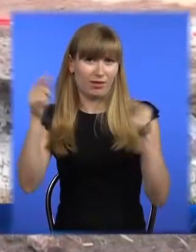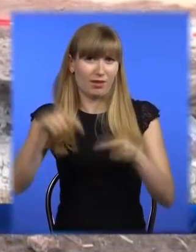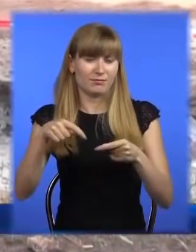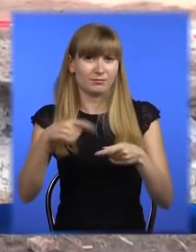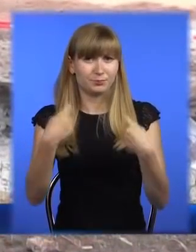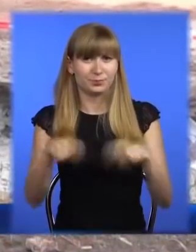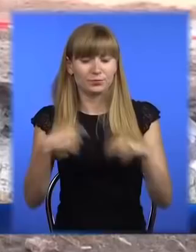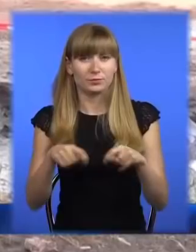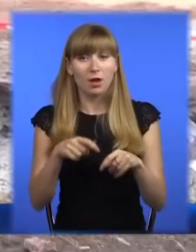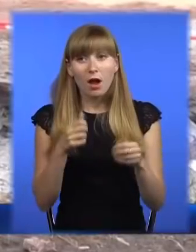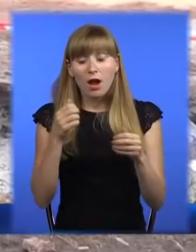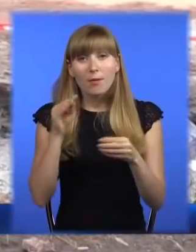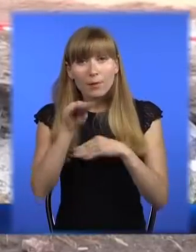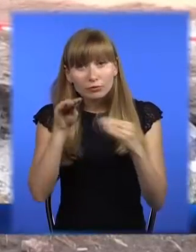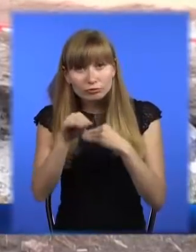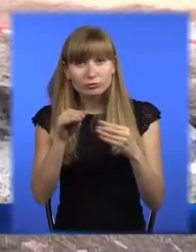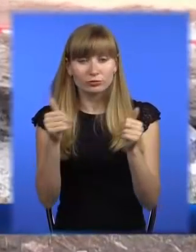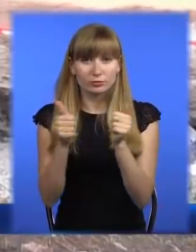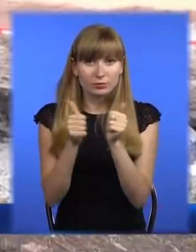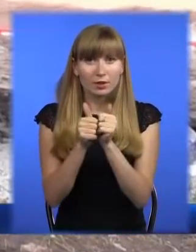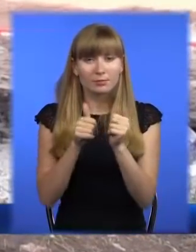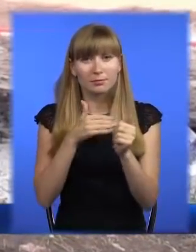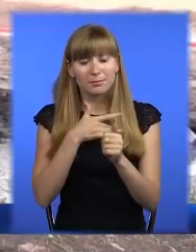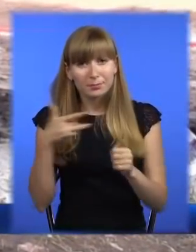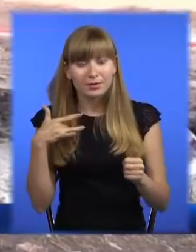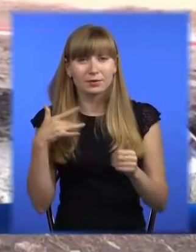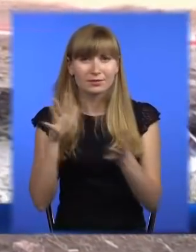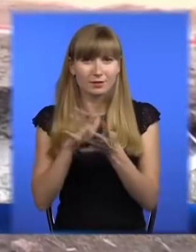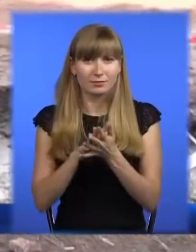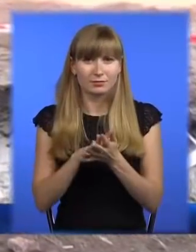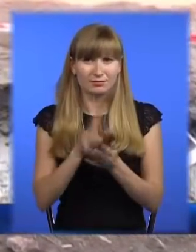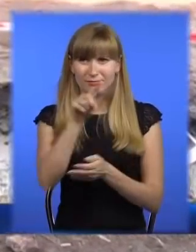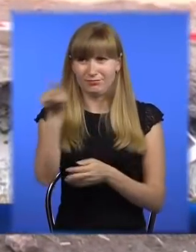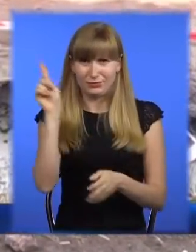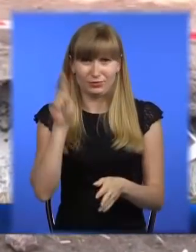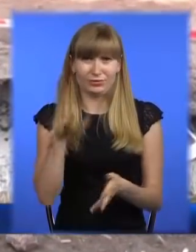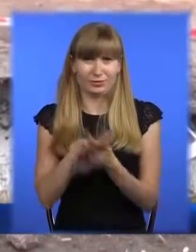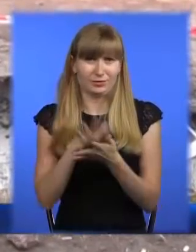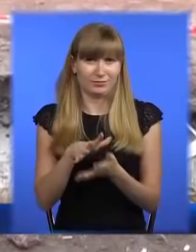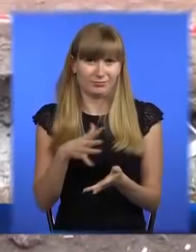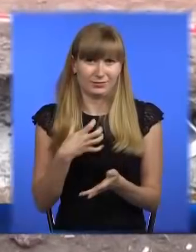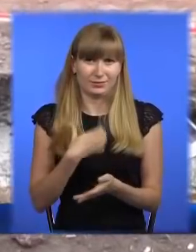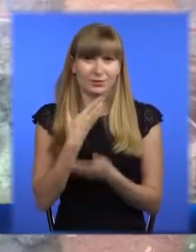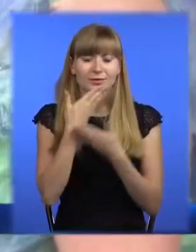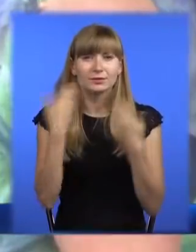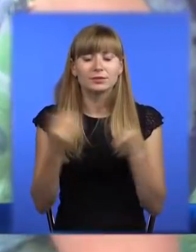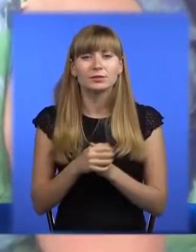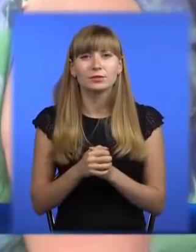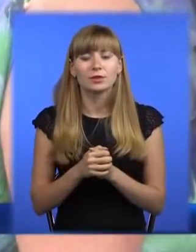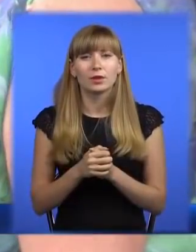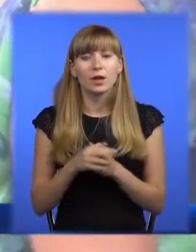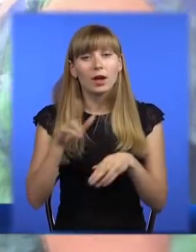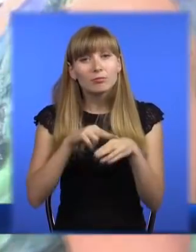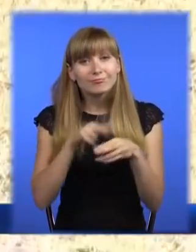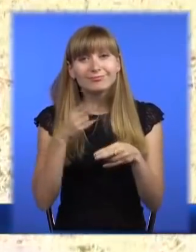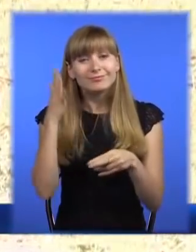ринок. Це ж машини їздять, пил, бруд. Та воно ж скрізь беруть, тільки не те. Те, що